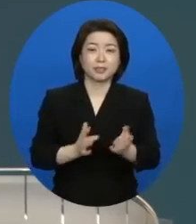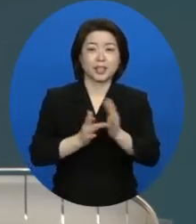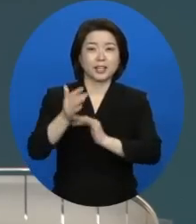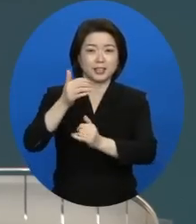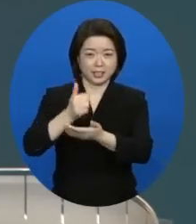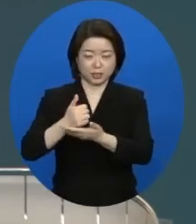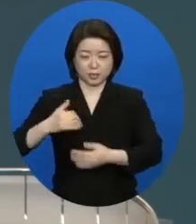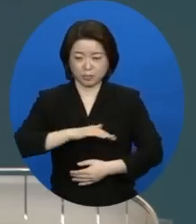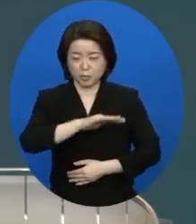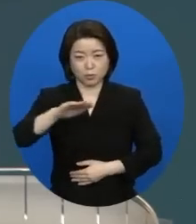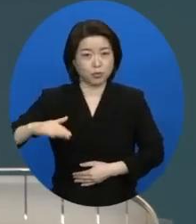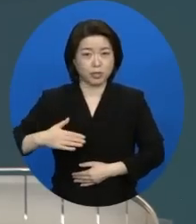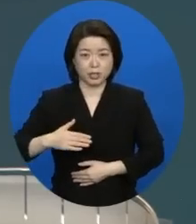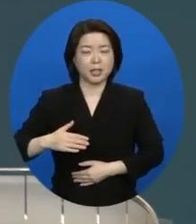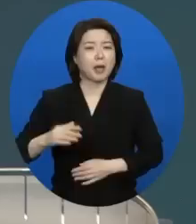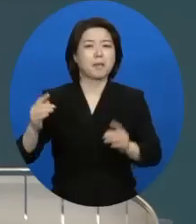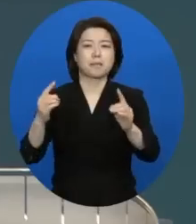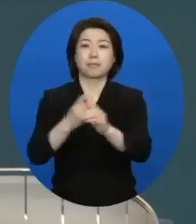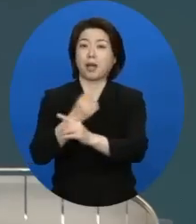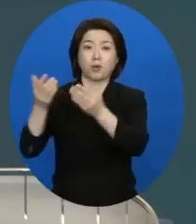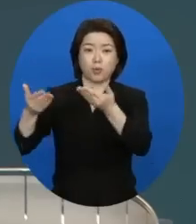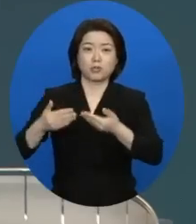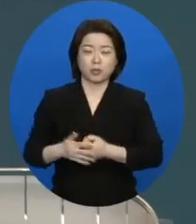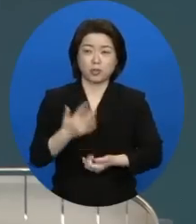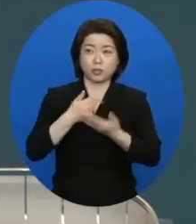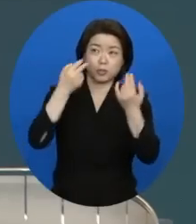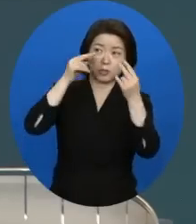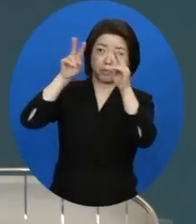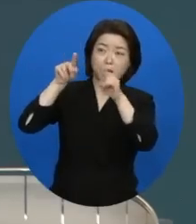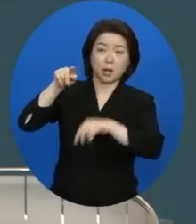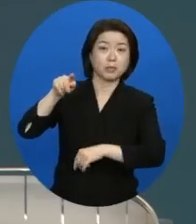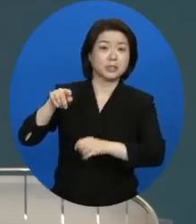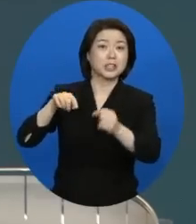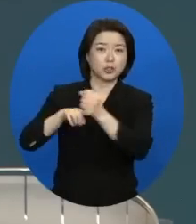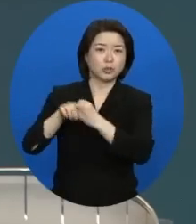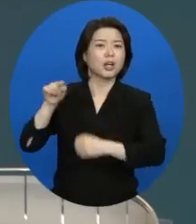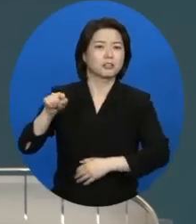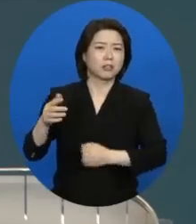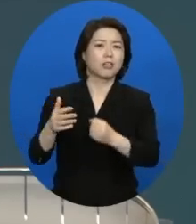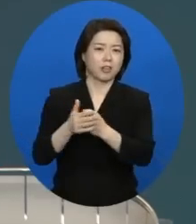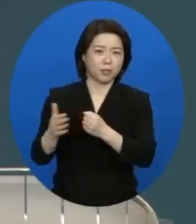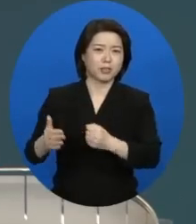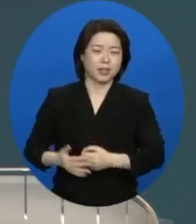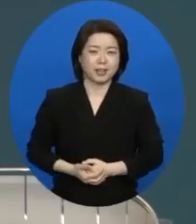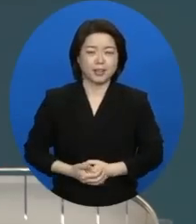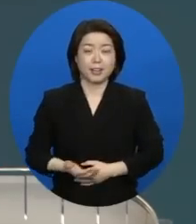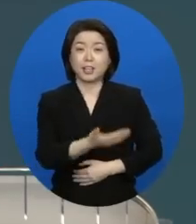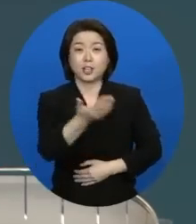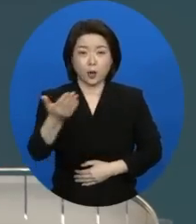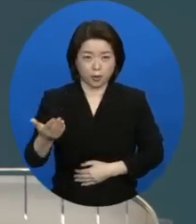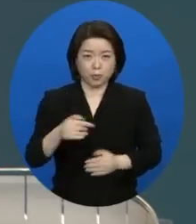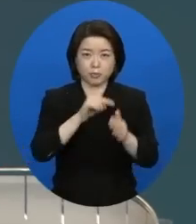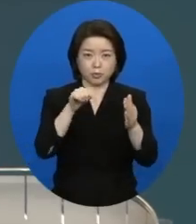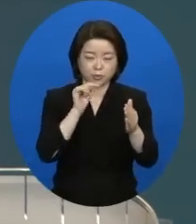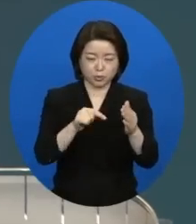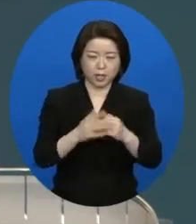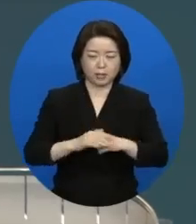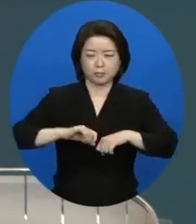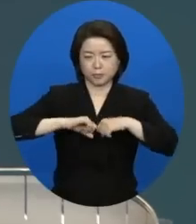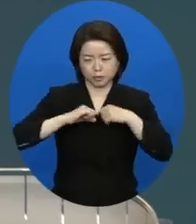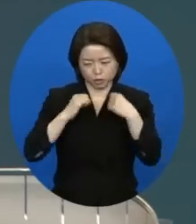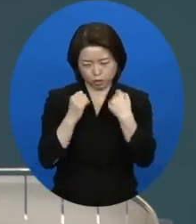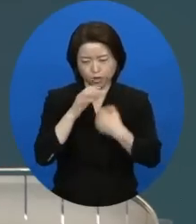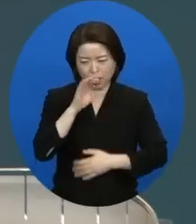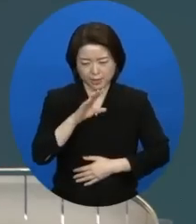예수님께서 우리를 바꾸세요. 주님을 바라보자고 하는 이유가 거기 있어요. 여러분 중에 순종 안